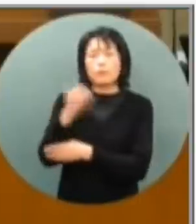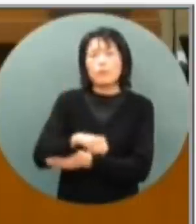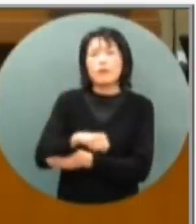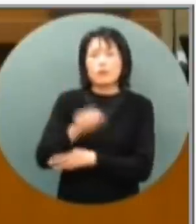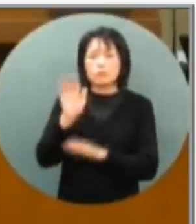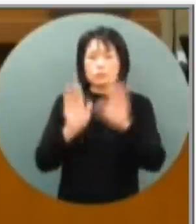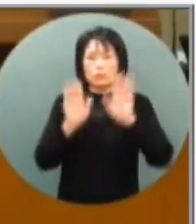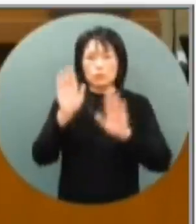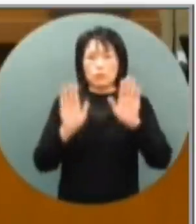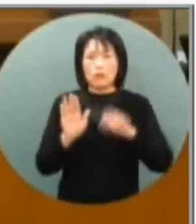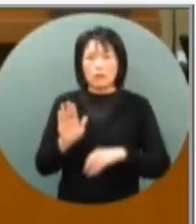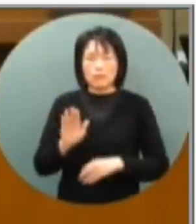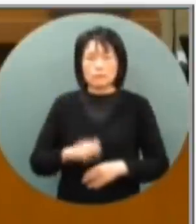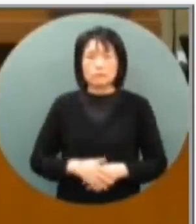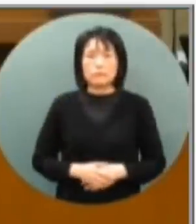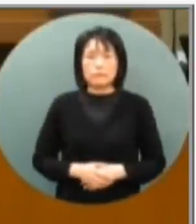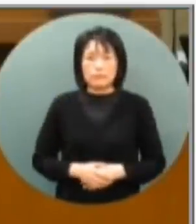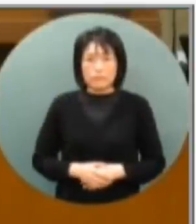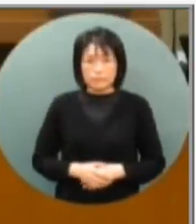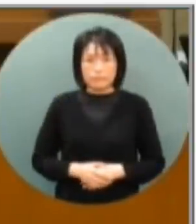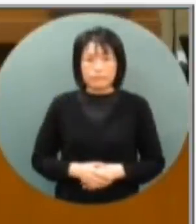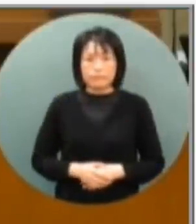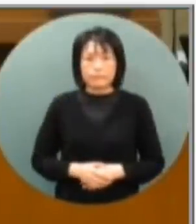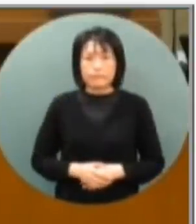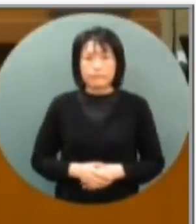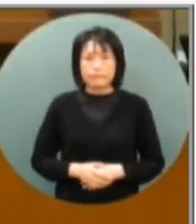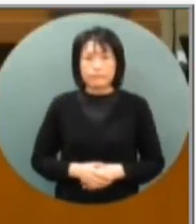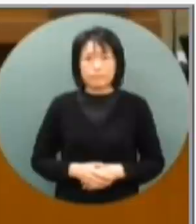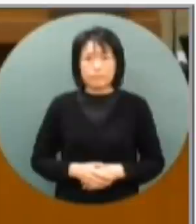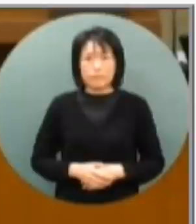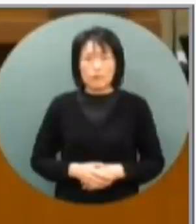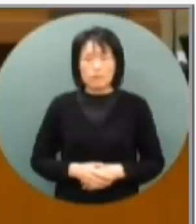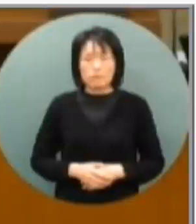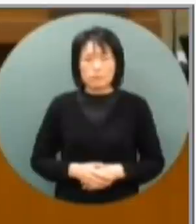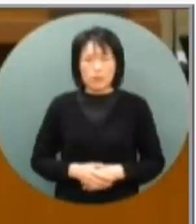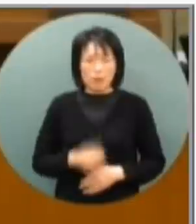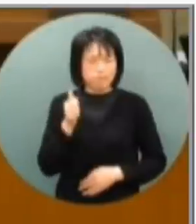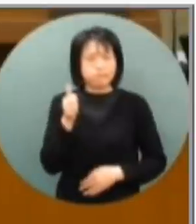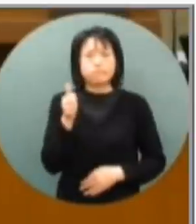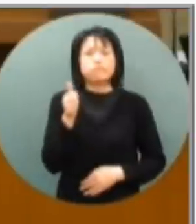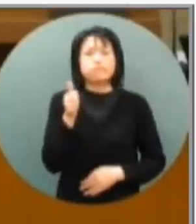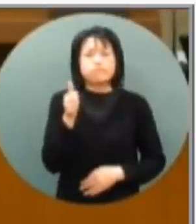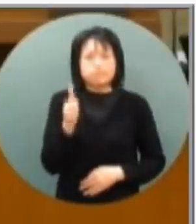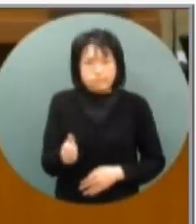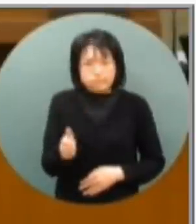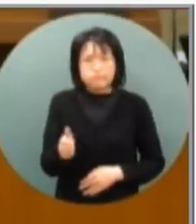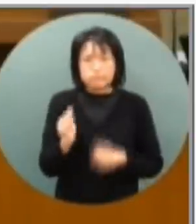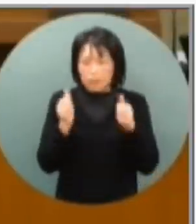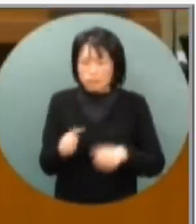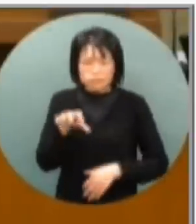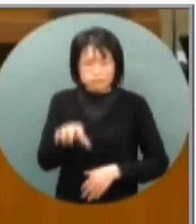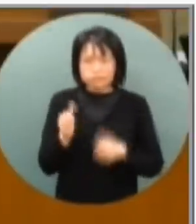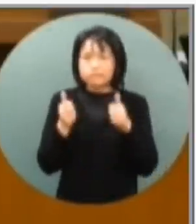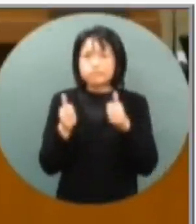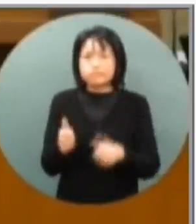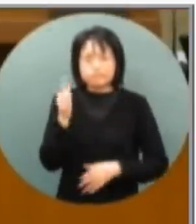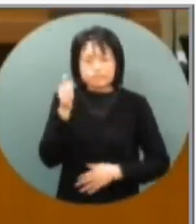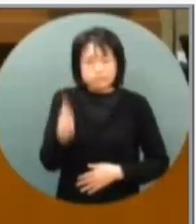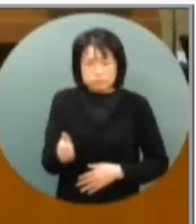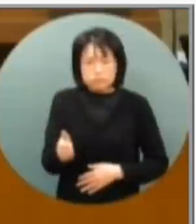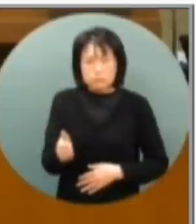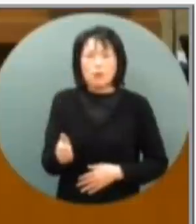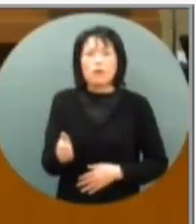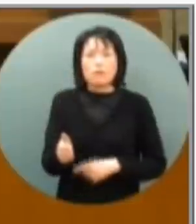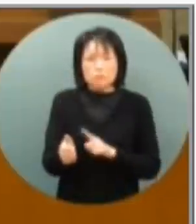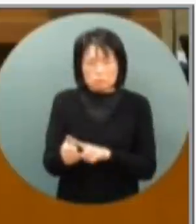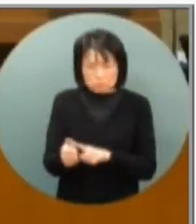況であります。出るところに出て裁けばそういうことになるということなのかもしれませんが、本来こういうことが起きては